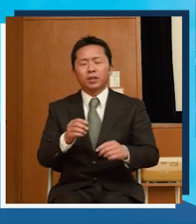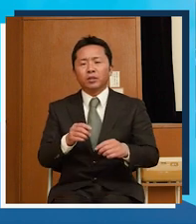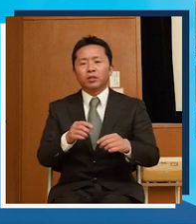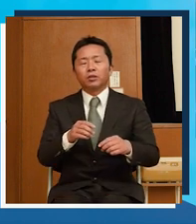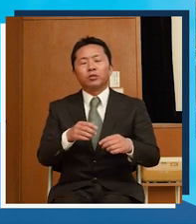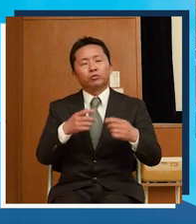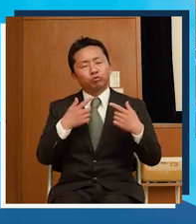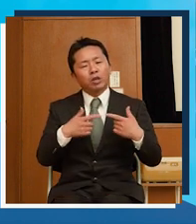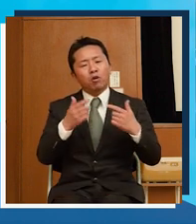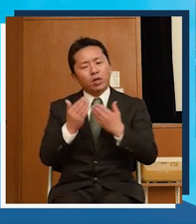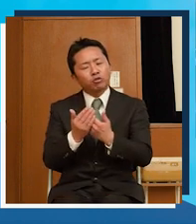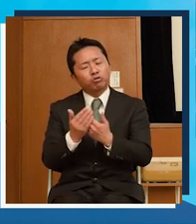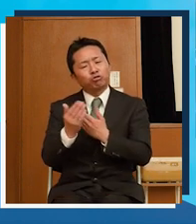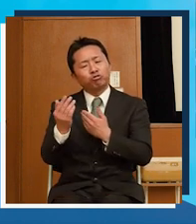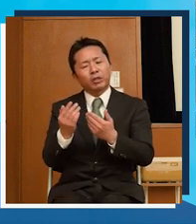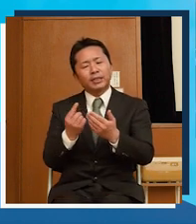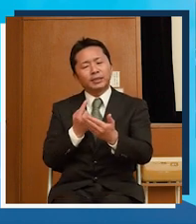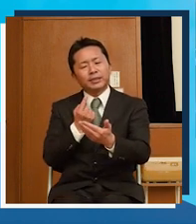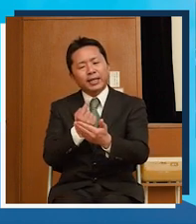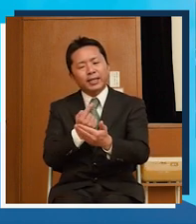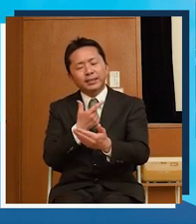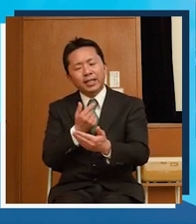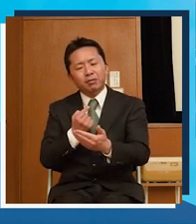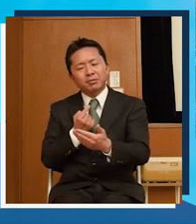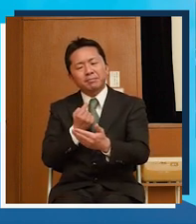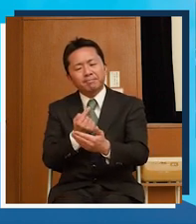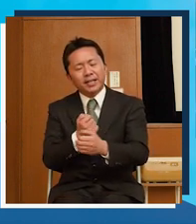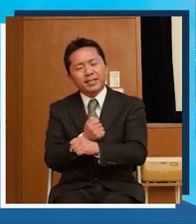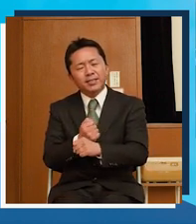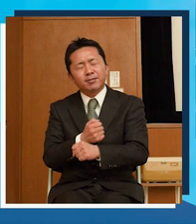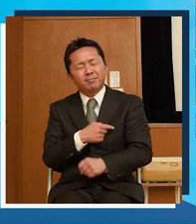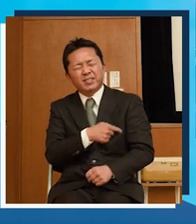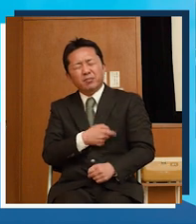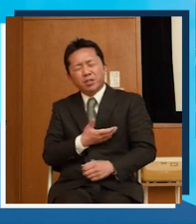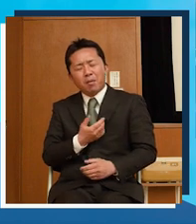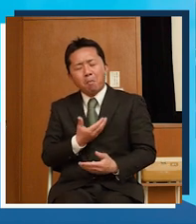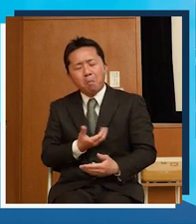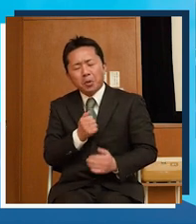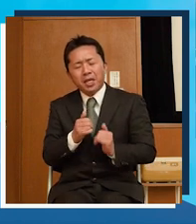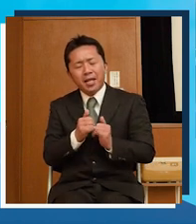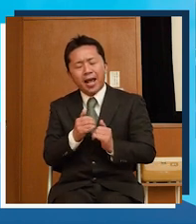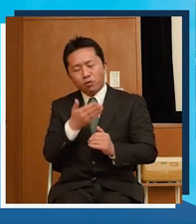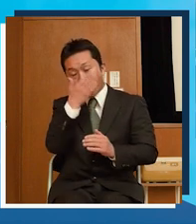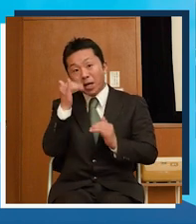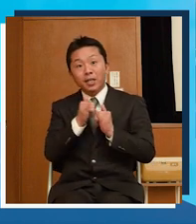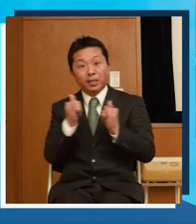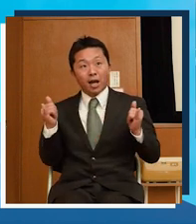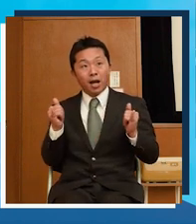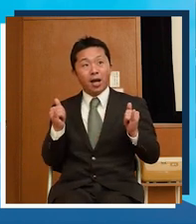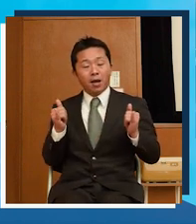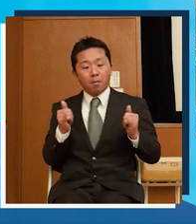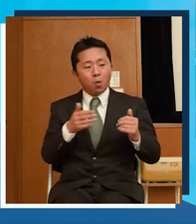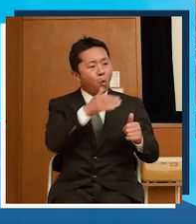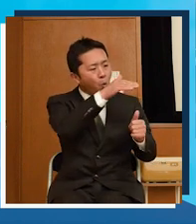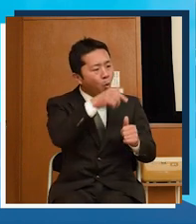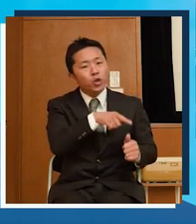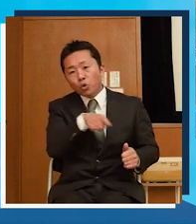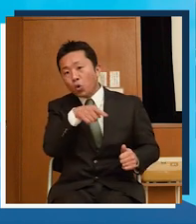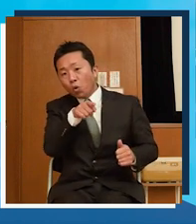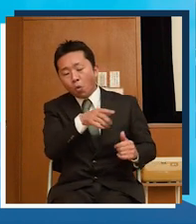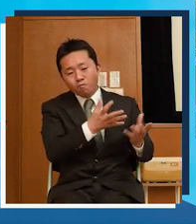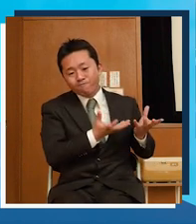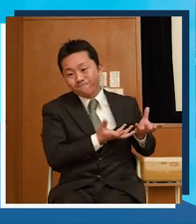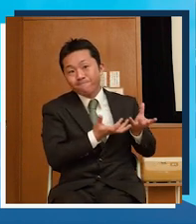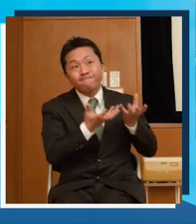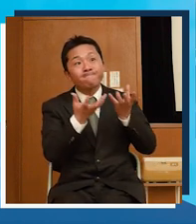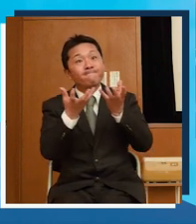大会に参加したいけどなかなか参加する勇気が持てないなという若い方々もみんなで誘い合って参加を